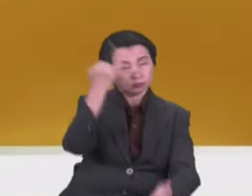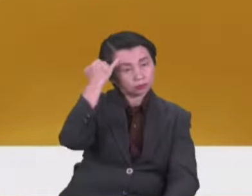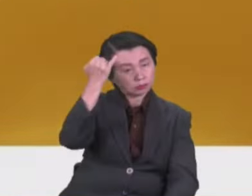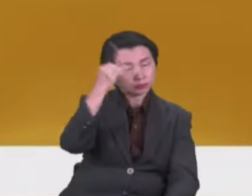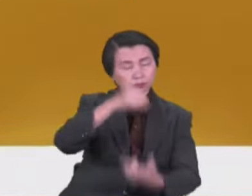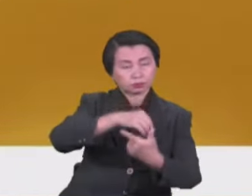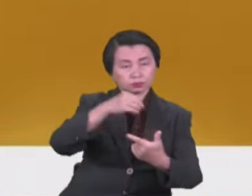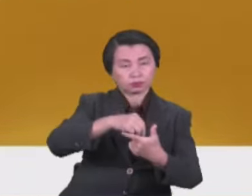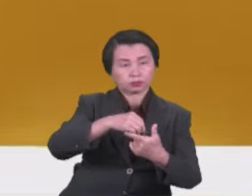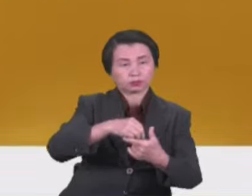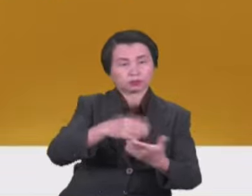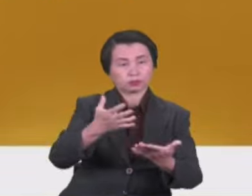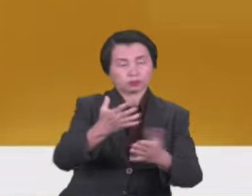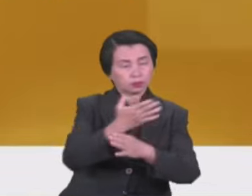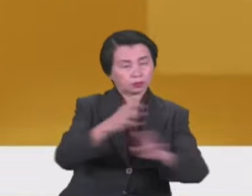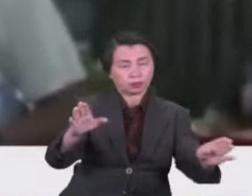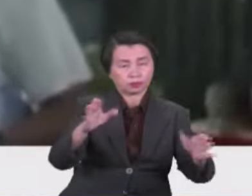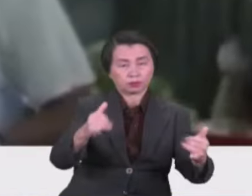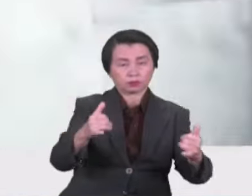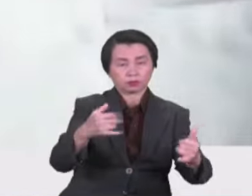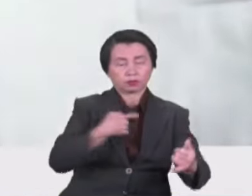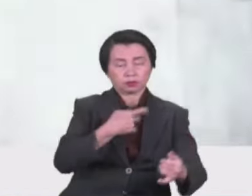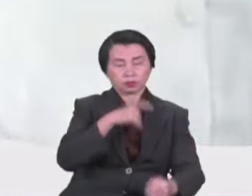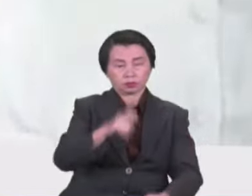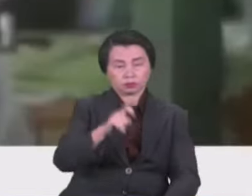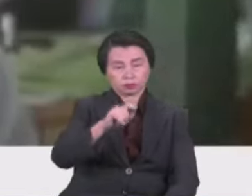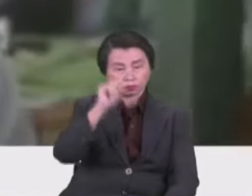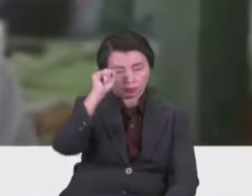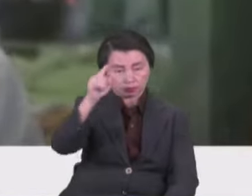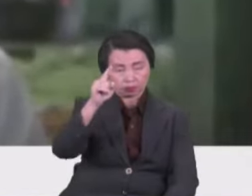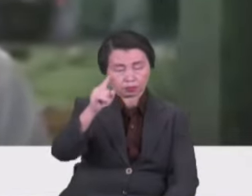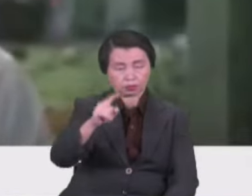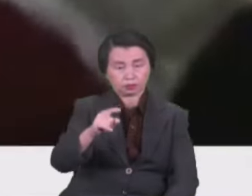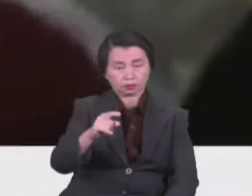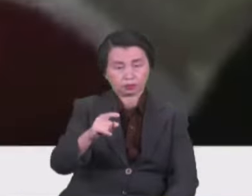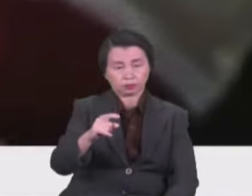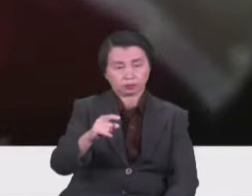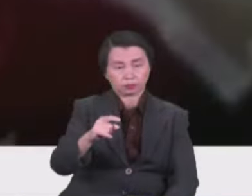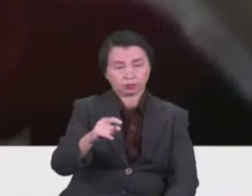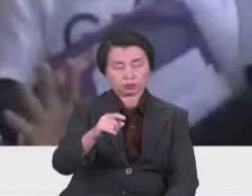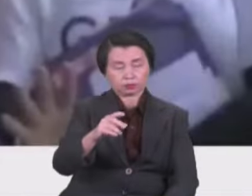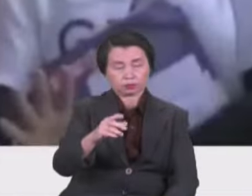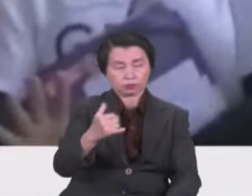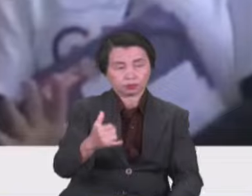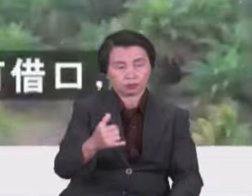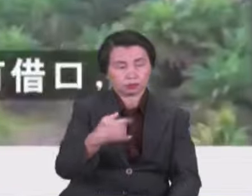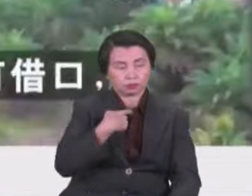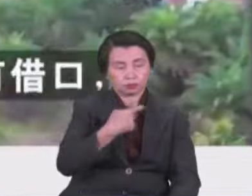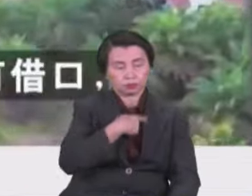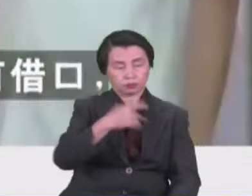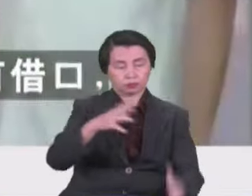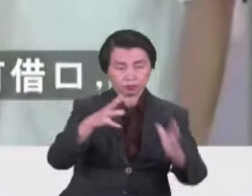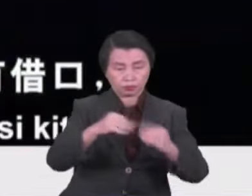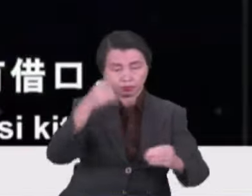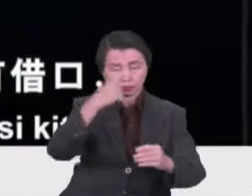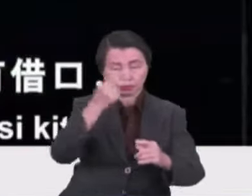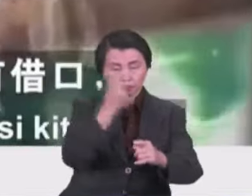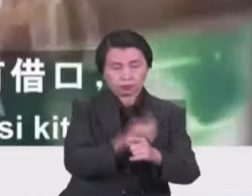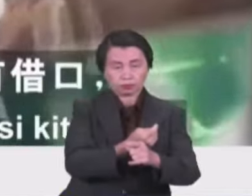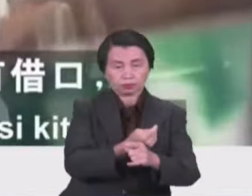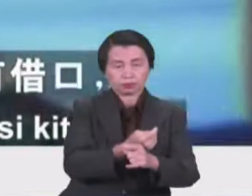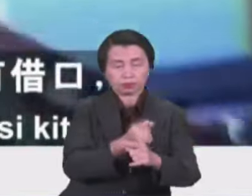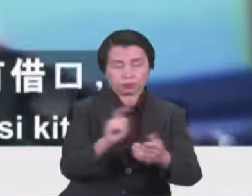pandangan secara bebas. Jadi dalam konteks ini kita kena faham bahawa jika sekiranya media sosial itu digunakan untuk tujuan